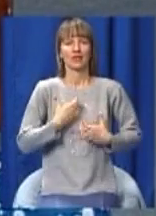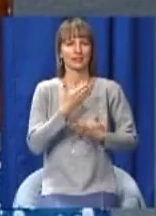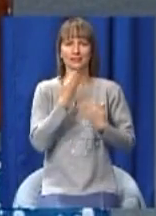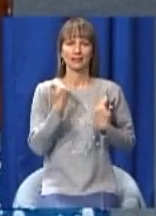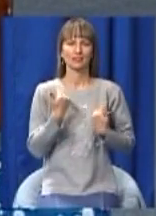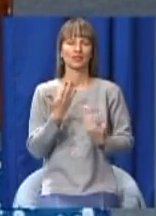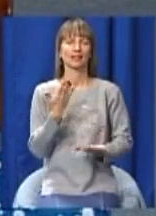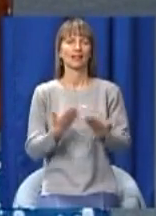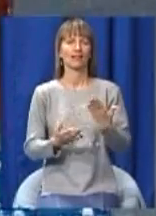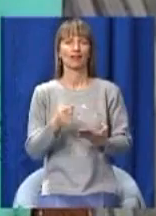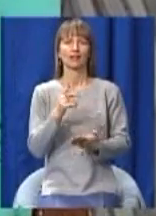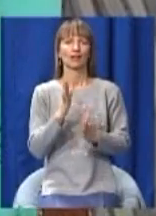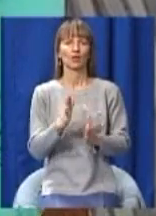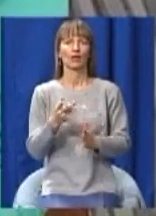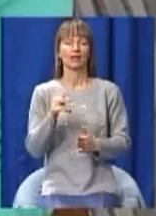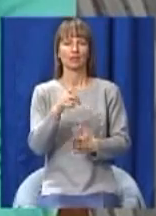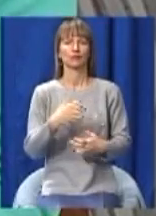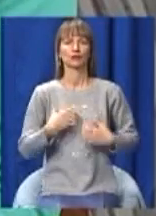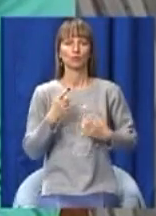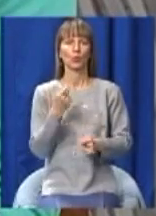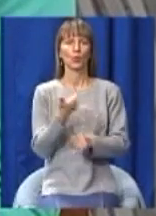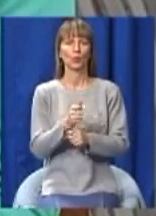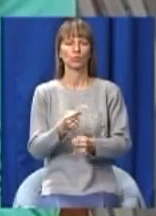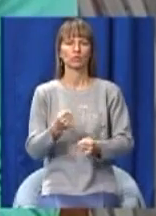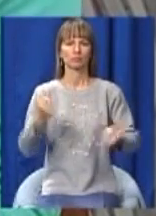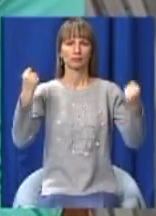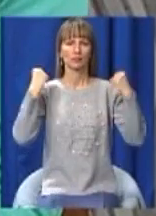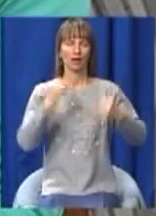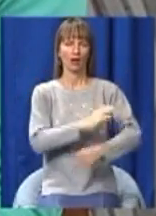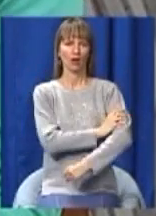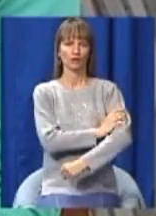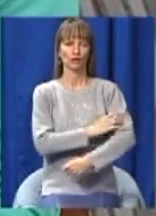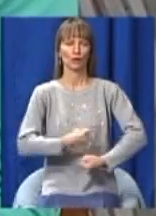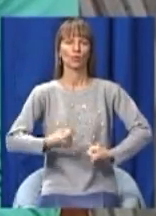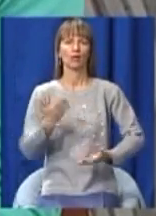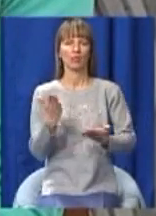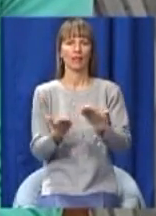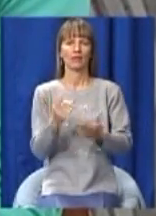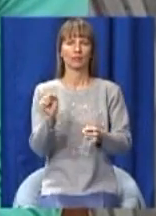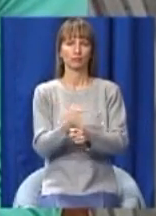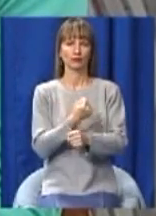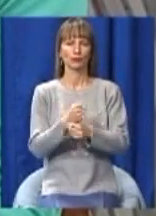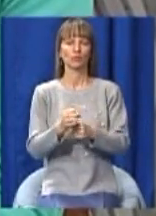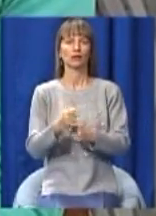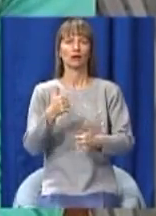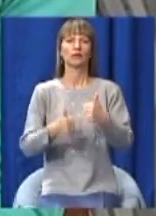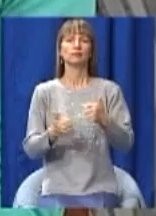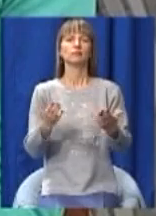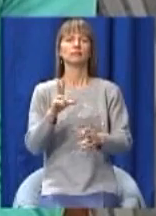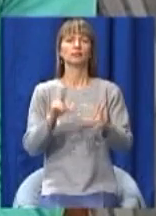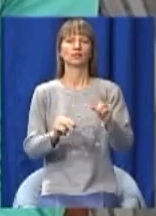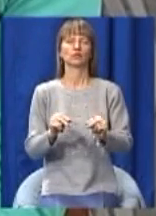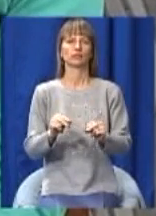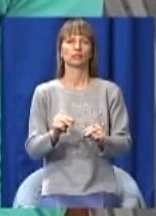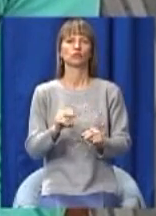напомню volume they called и бесстрашные сколько должен а качение люды нищие колыван и beauty шляпы надо об этом слагаются в заводик ты